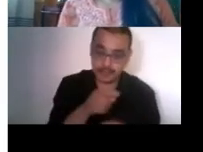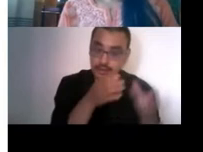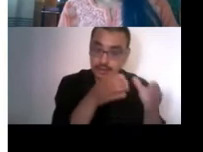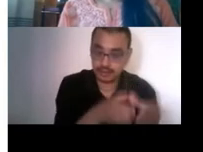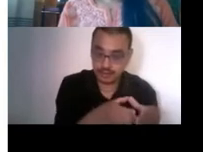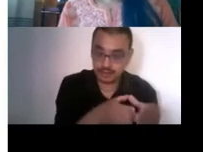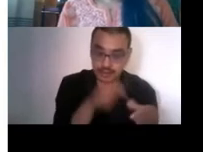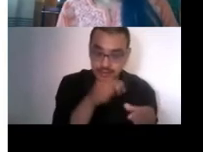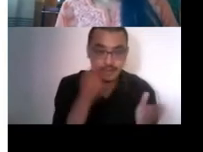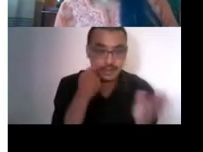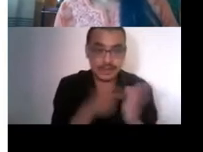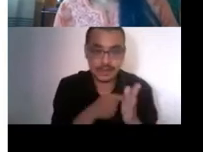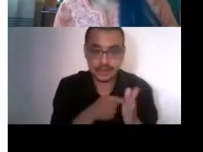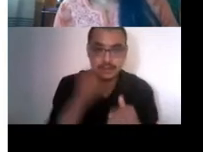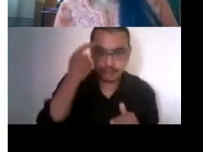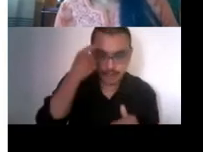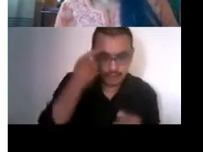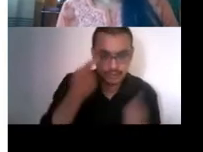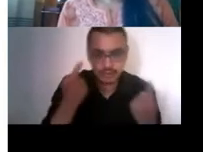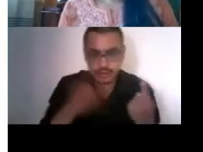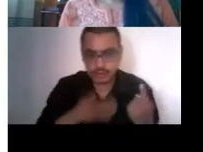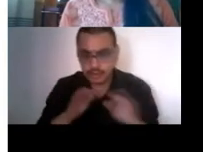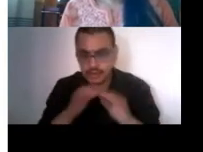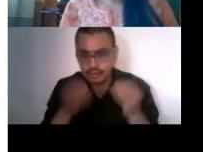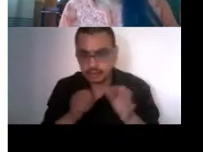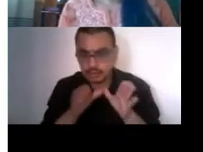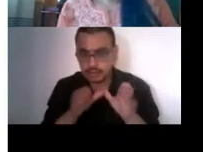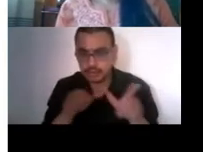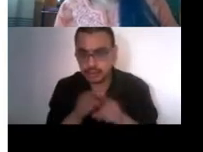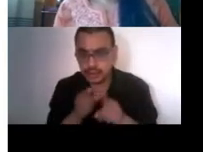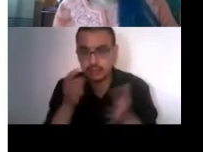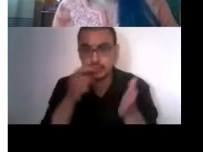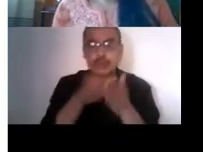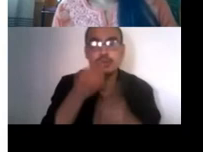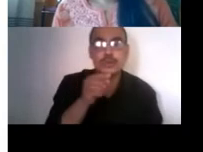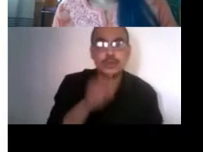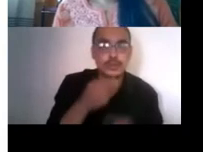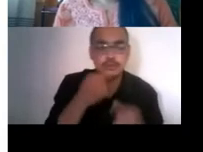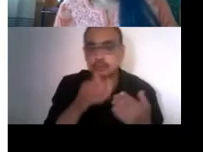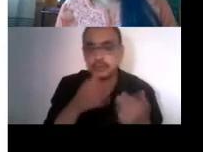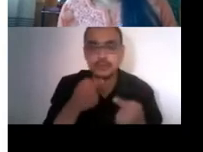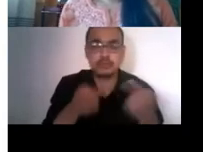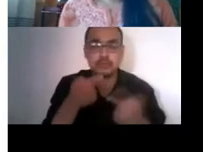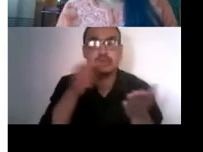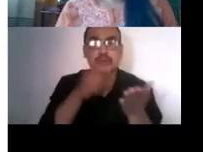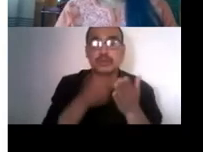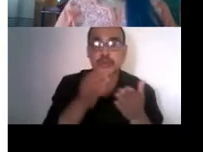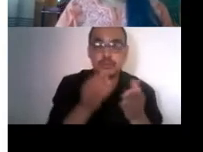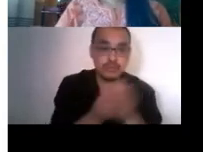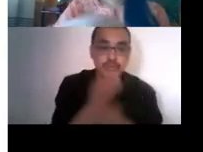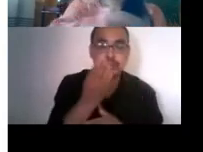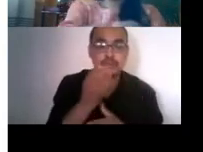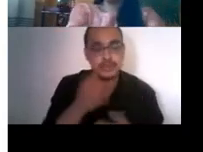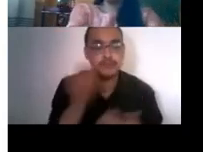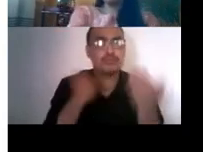देखाएका मनोसामाजिक प्रतिक्रियाहरू पनि उसमा आउन लाग्ने भयो अनि त्यहाँबाट द्वन्द्वको सिर्जना हुने भयो अनि हिंसा बढ्दै जाने भयो